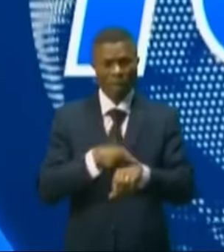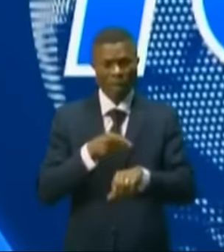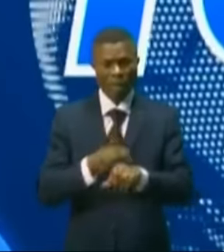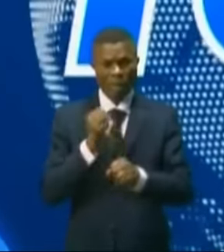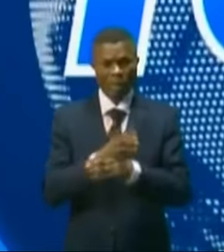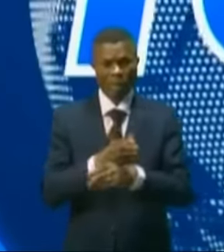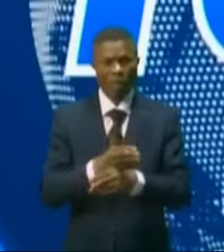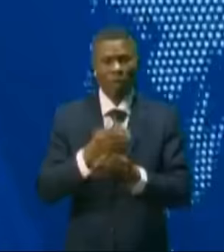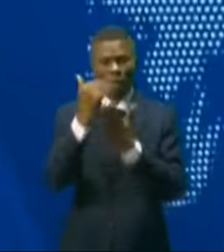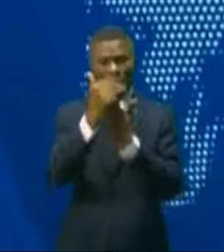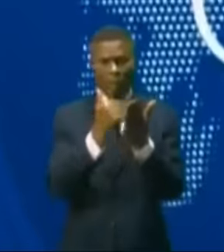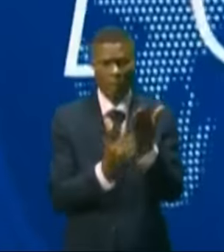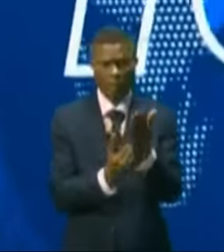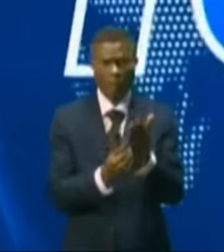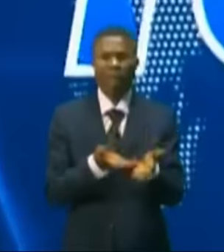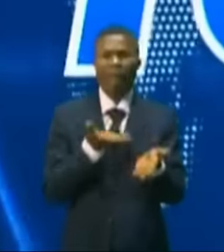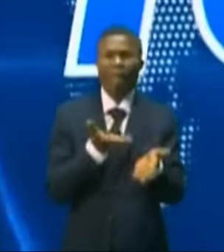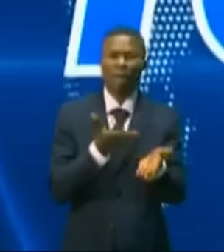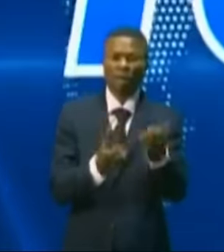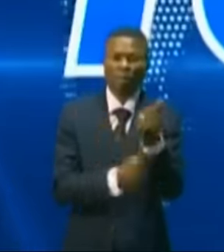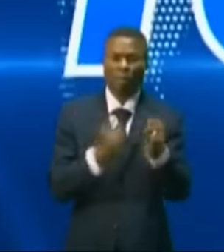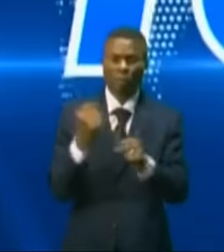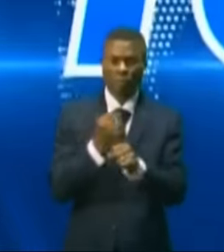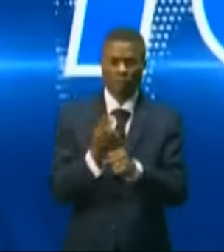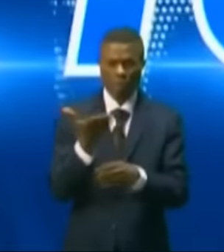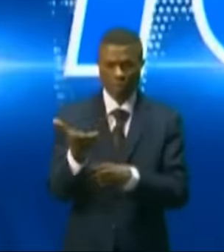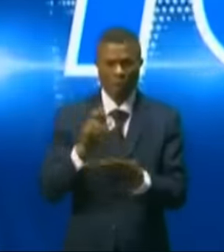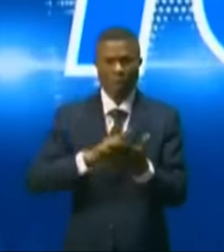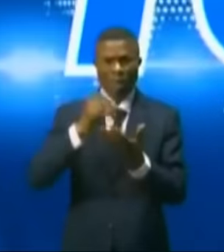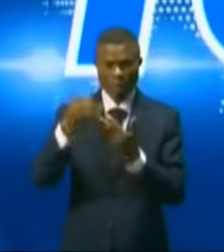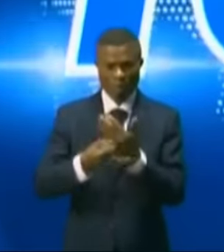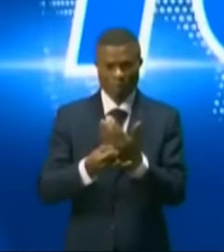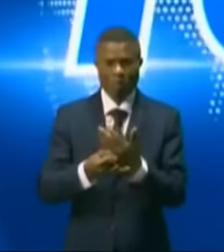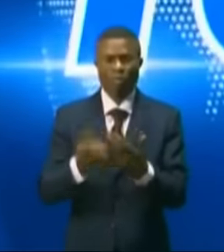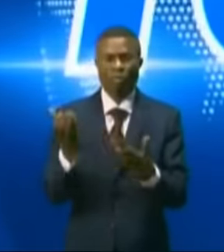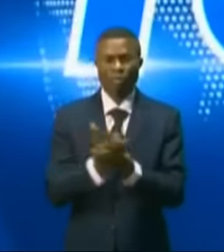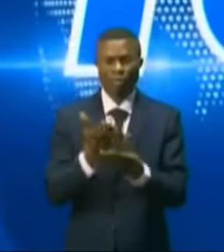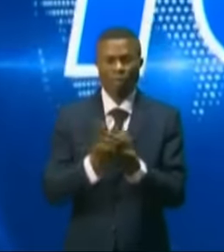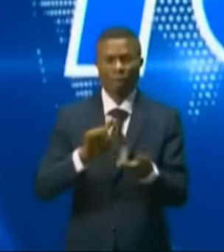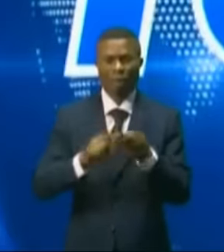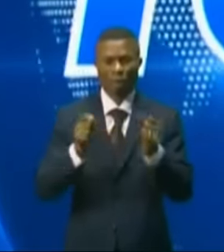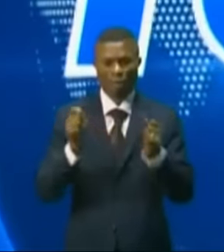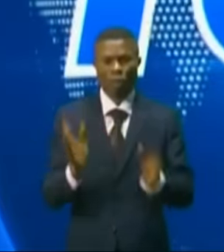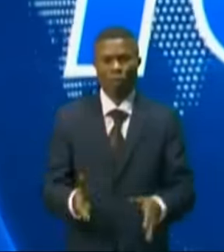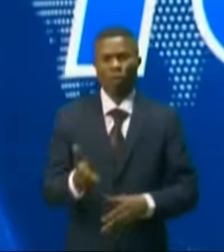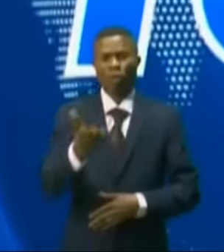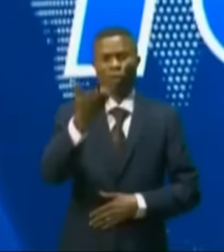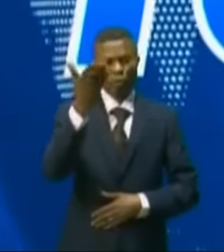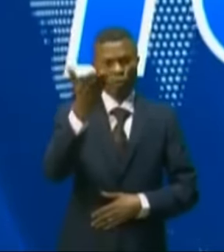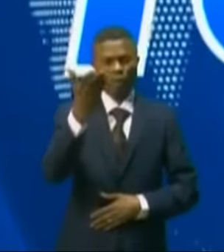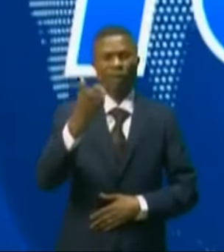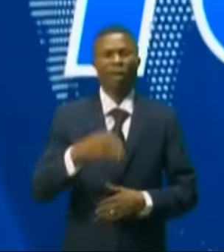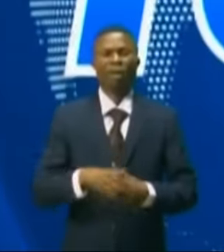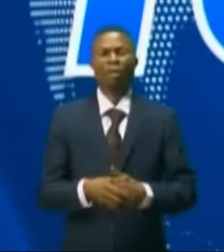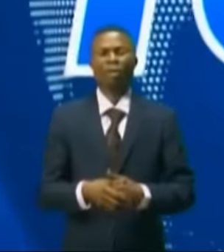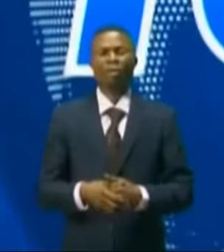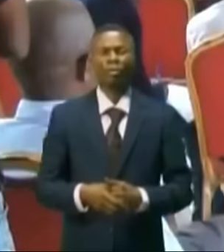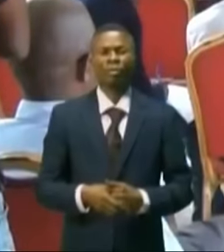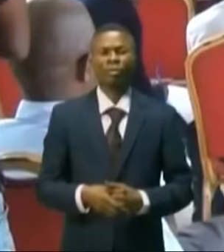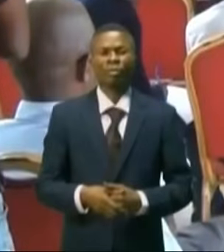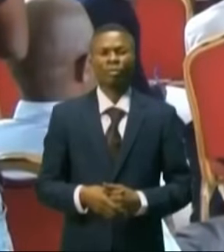est au recrutement de la main d'œuvre pour la réalisation de ces projets. Sans papier de Patricia Ungu dans ses commentaires de Cédric Eninambo.